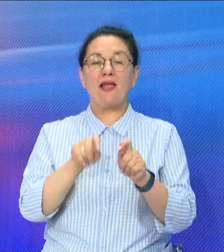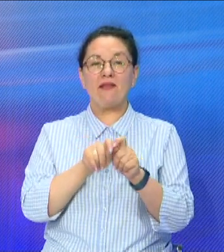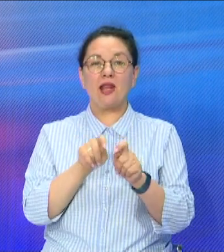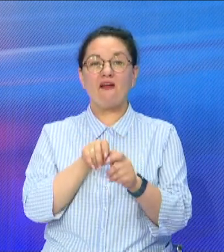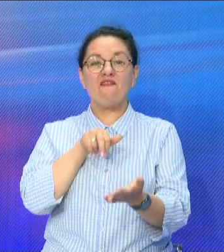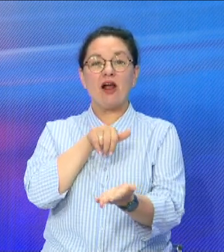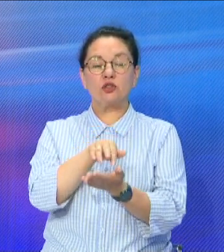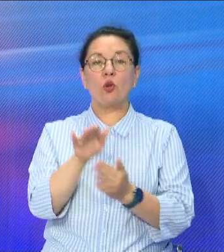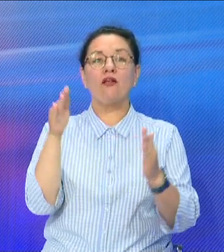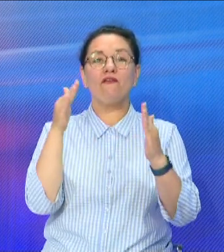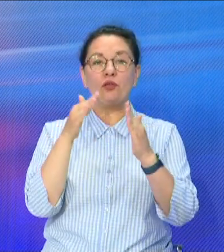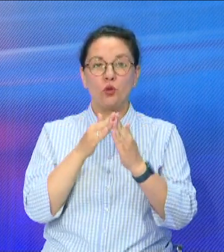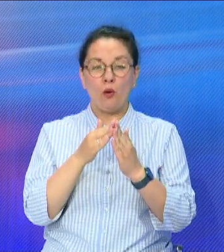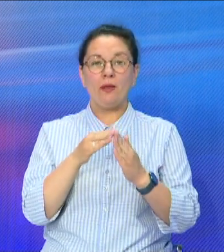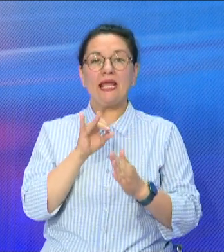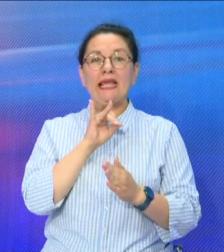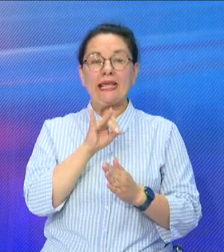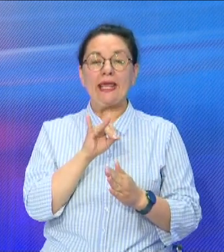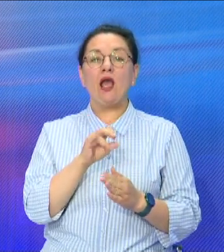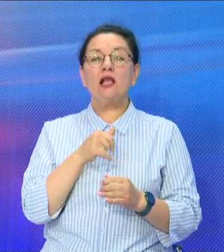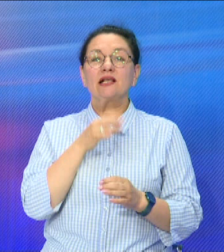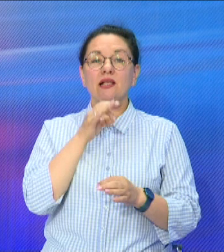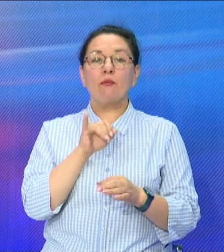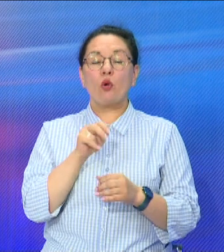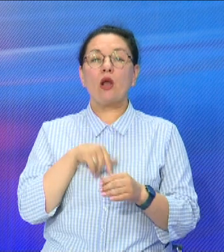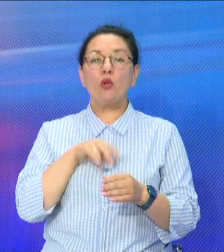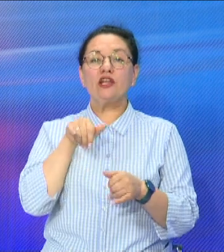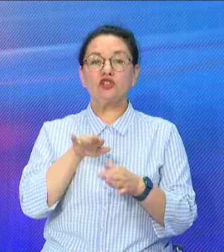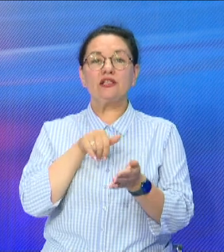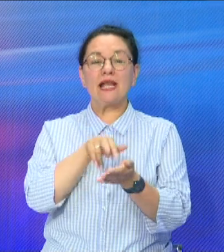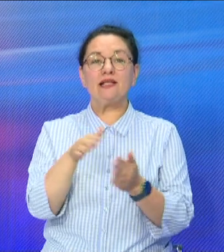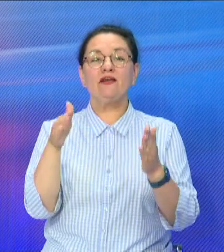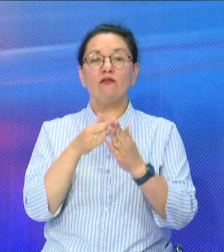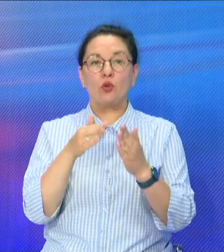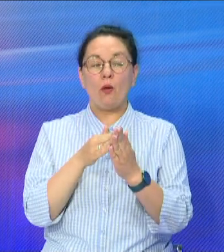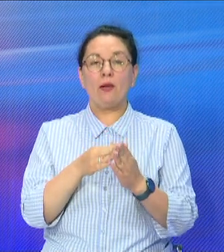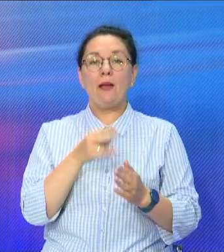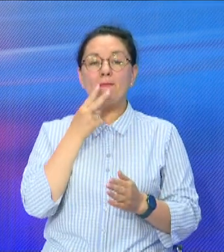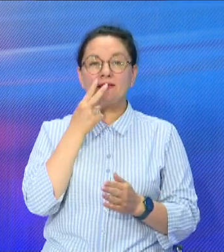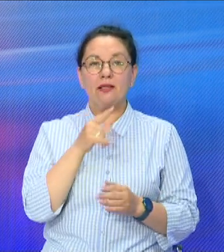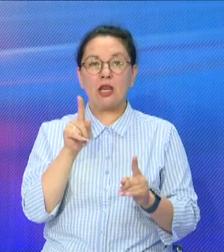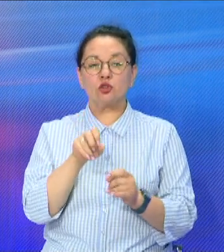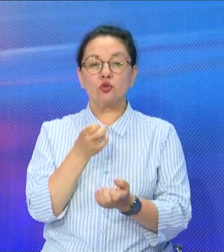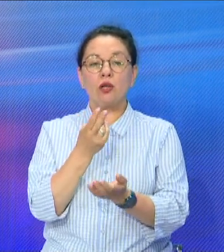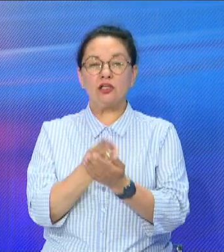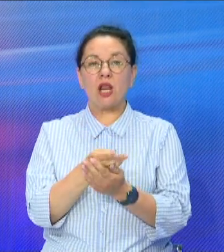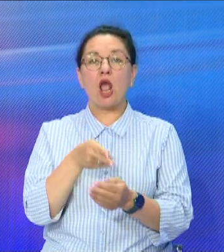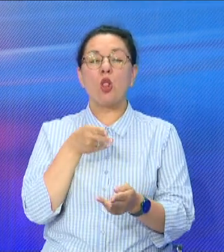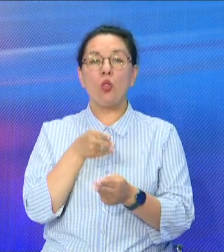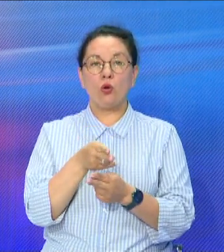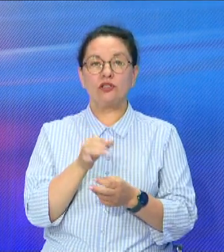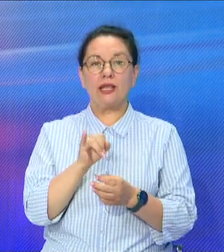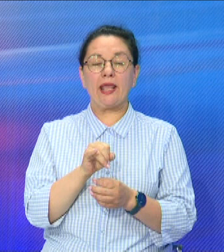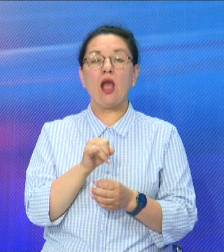бочку что вроде машины так жить нож реки янтра моей рукой право хауса не разобьюсь и доложил инциденте arrows и терминал